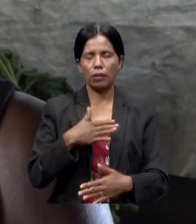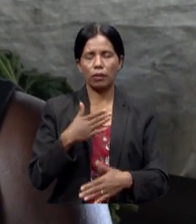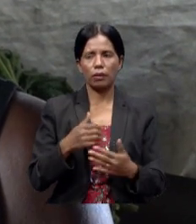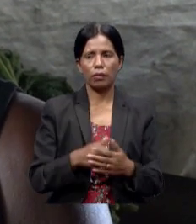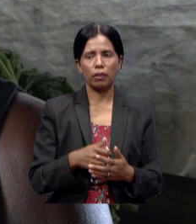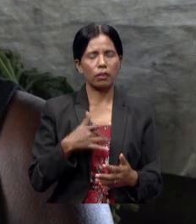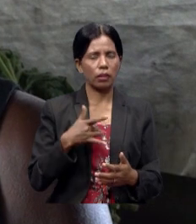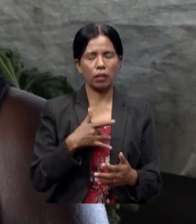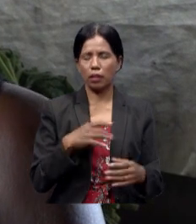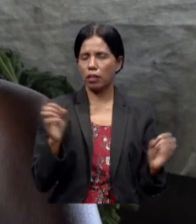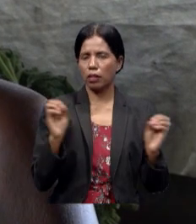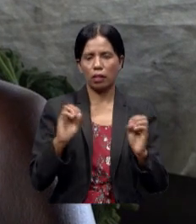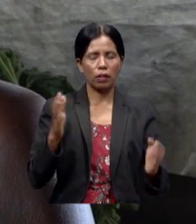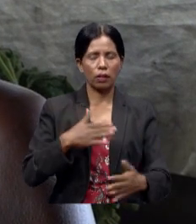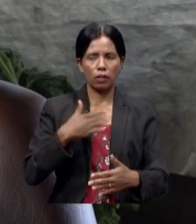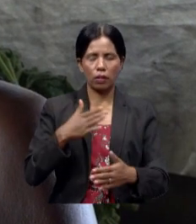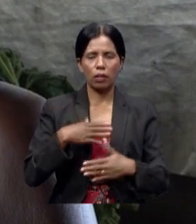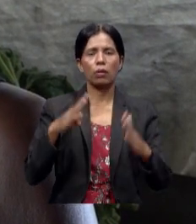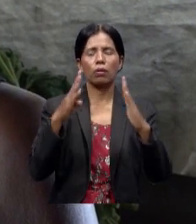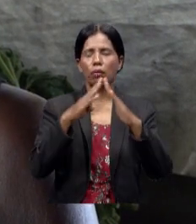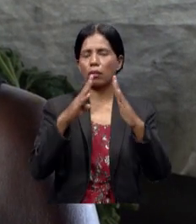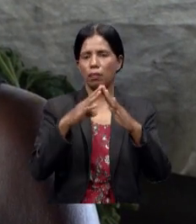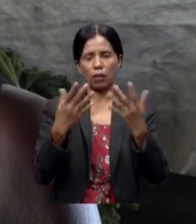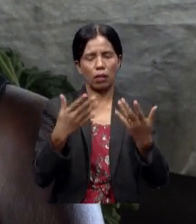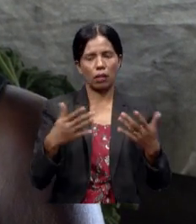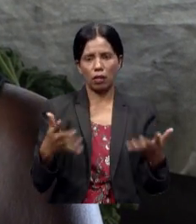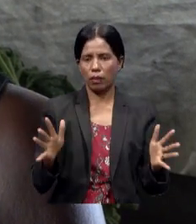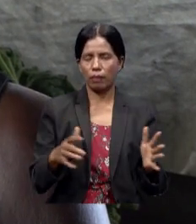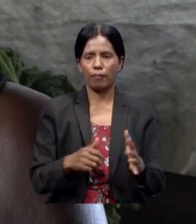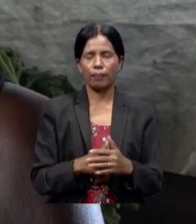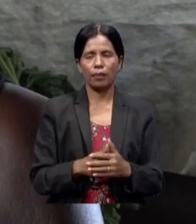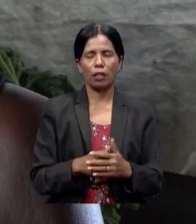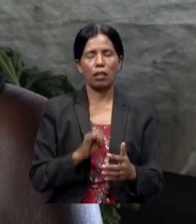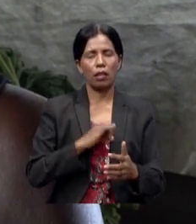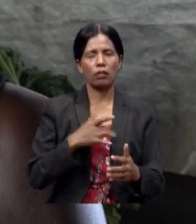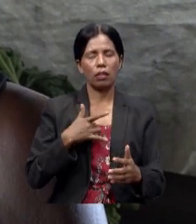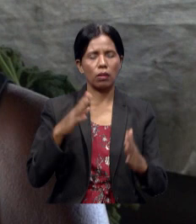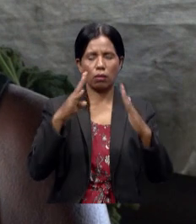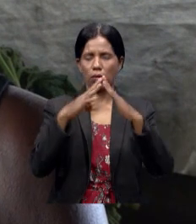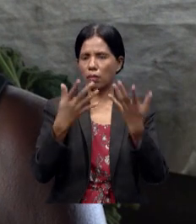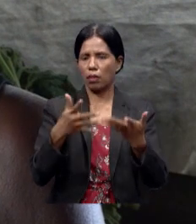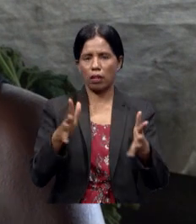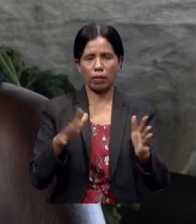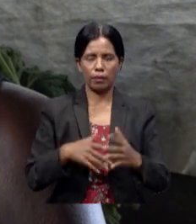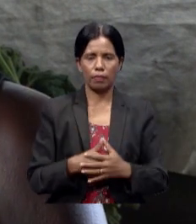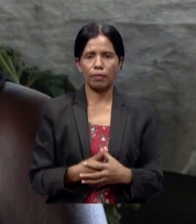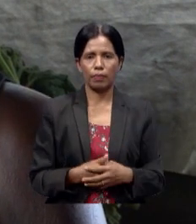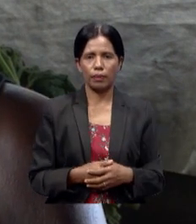Sentimen tuan sa konten ti lai ha ba umat dei. Ba umat dei mak lai.